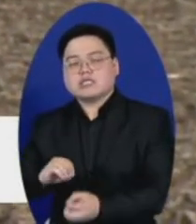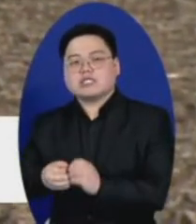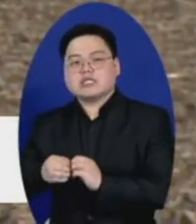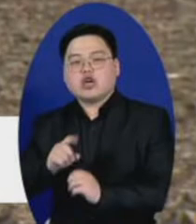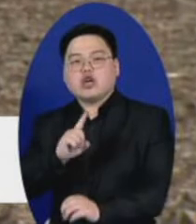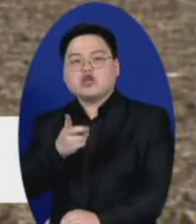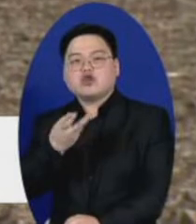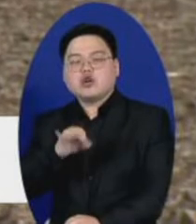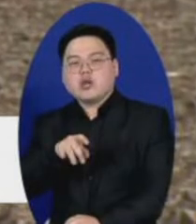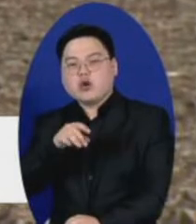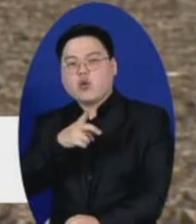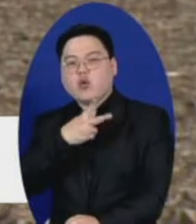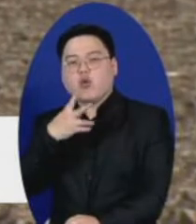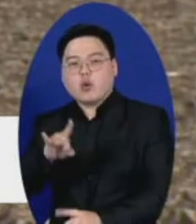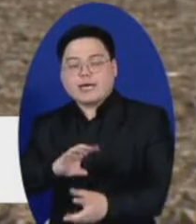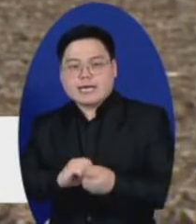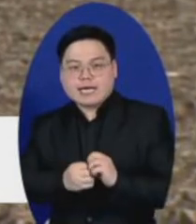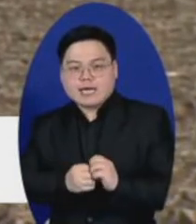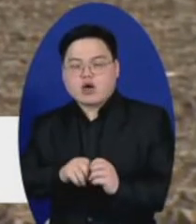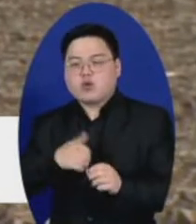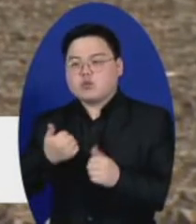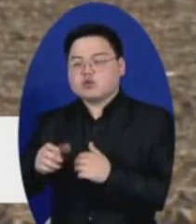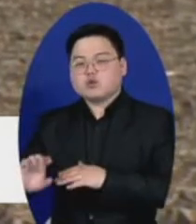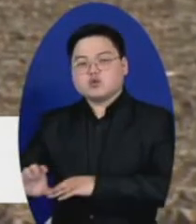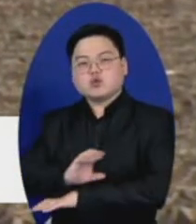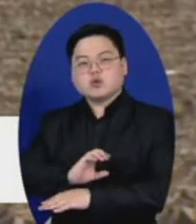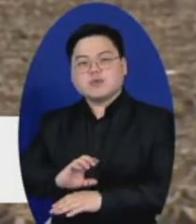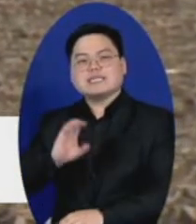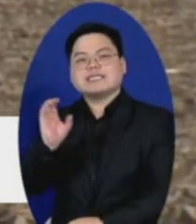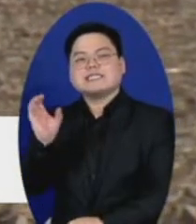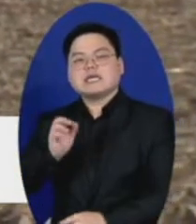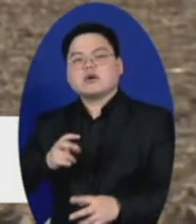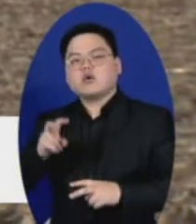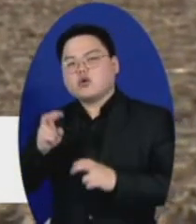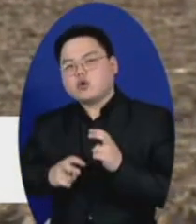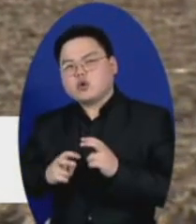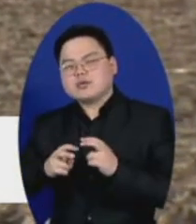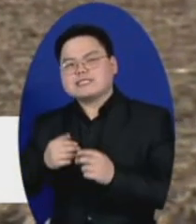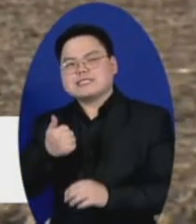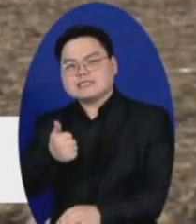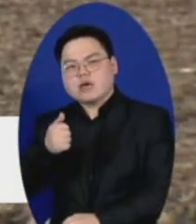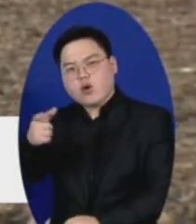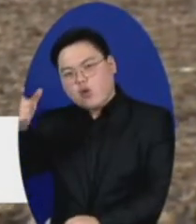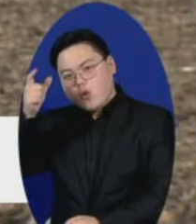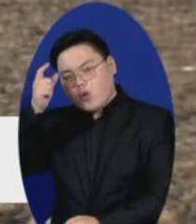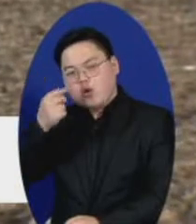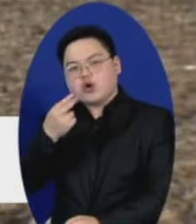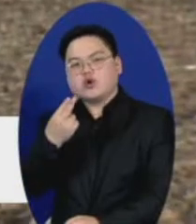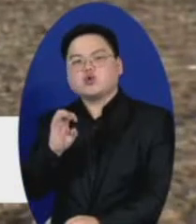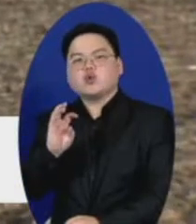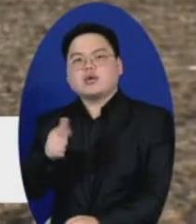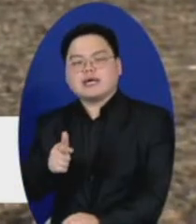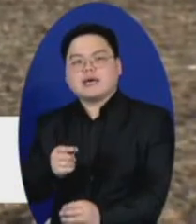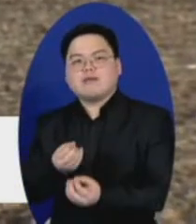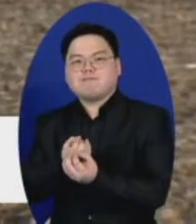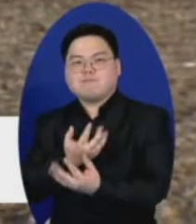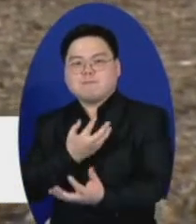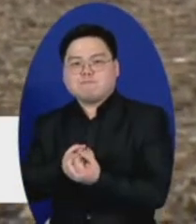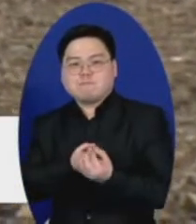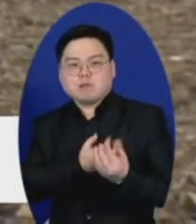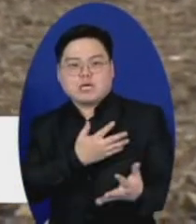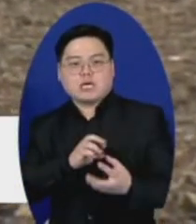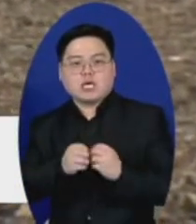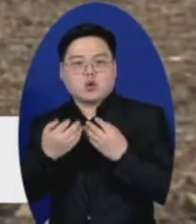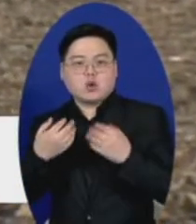түүнчлэн Ихуул, Эрдэнэ булган тарайлан зэрэг сумдад сэлэнг үйлдвэрийн үржил шим сайтай үхрийн цөм сүргийг байгуулж амжжээ. За тэгвэл энэ